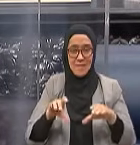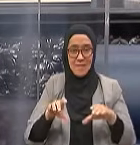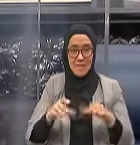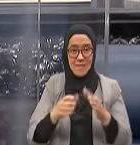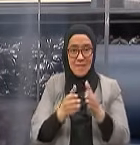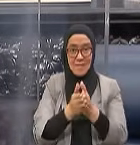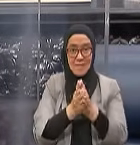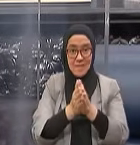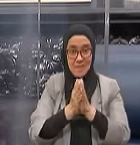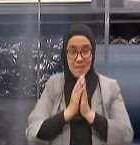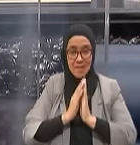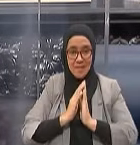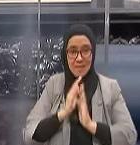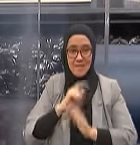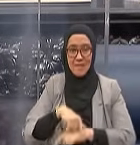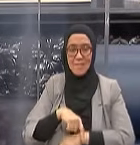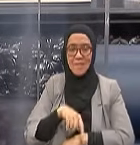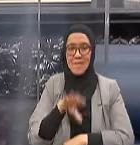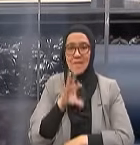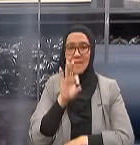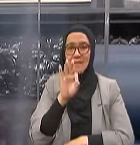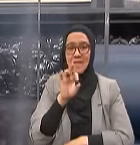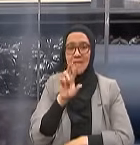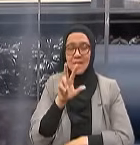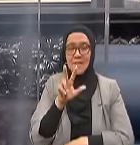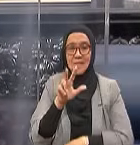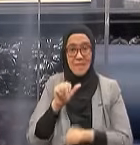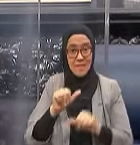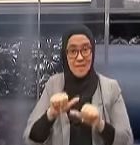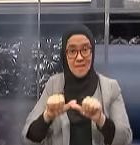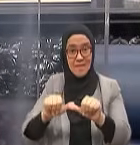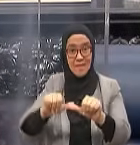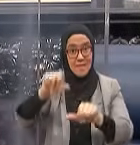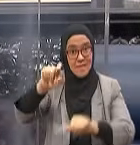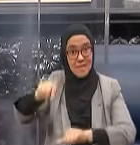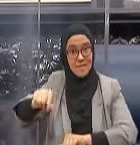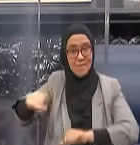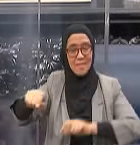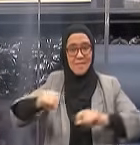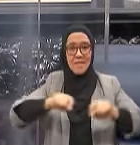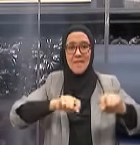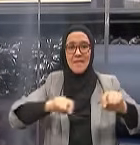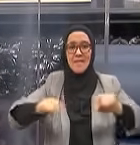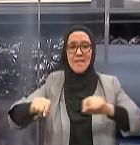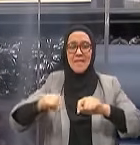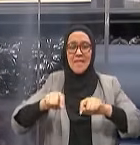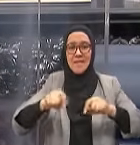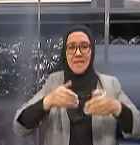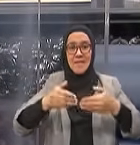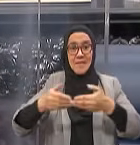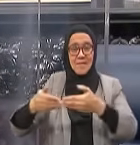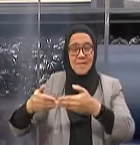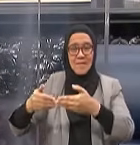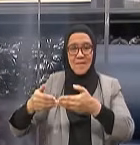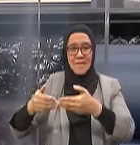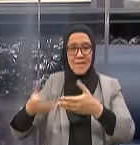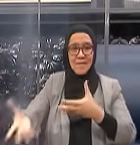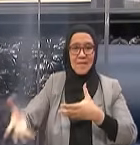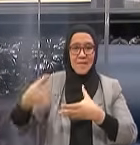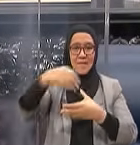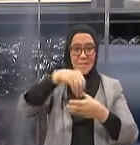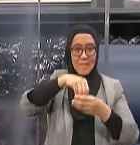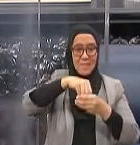masih memerlukan tindakan lanjut melibatkan perubahan jasa pindahan undang-undang